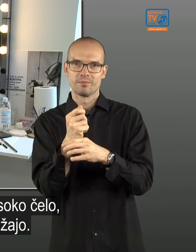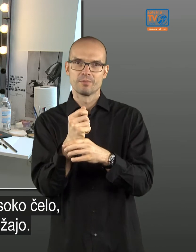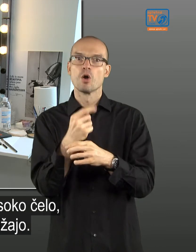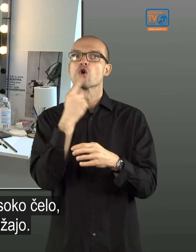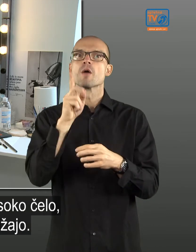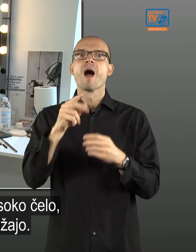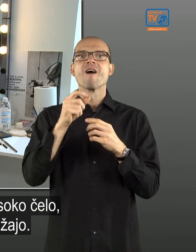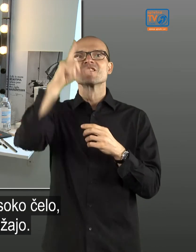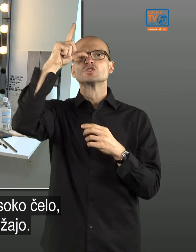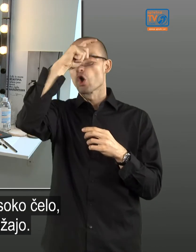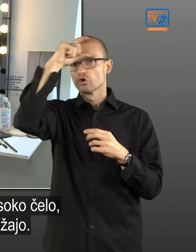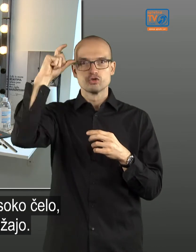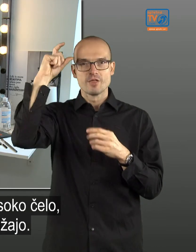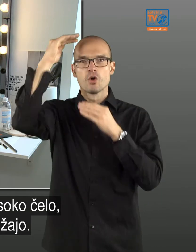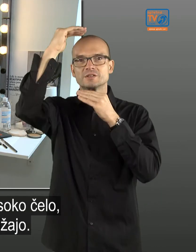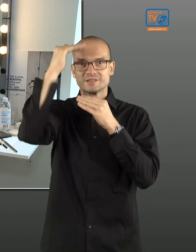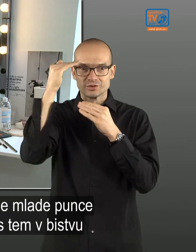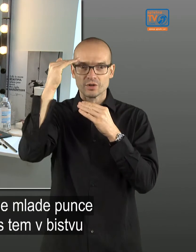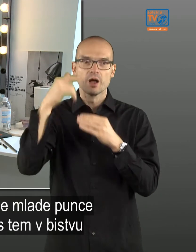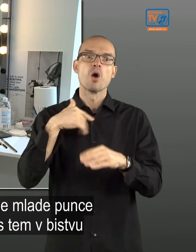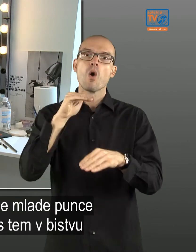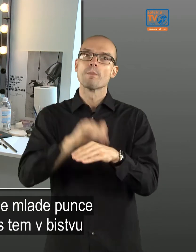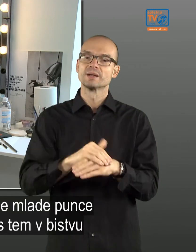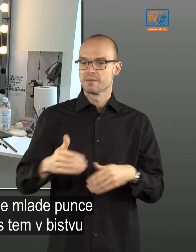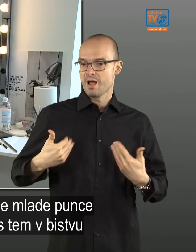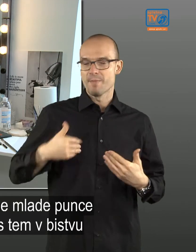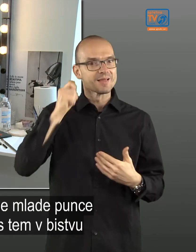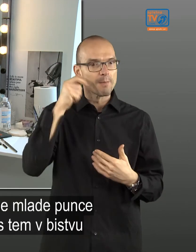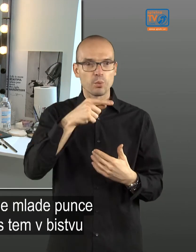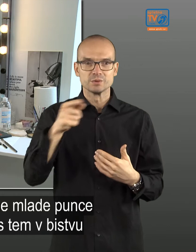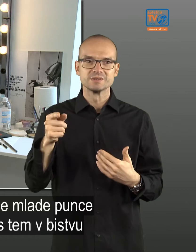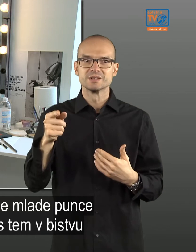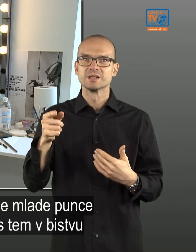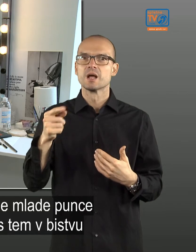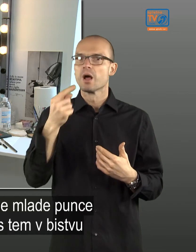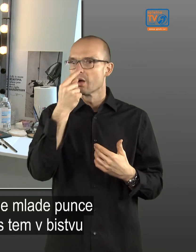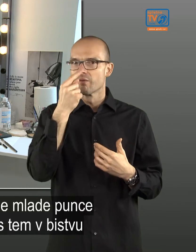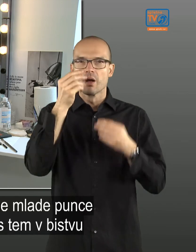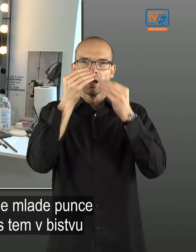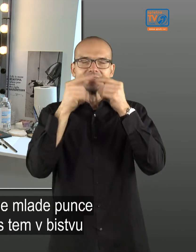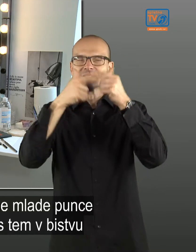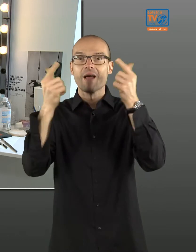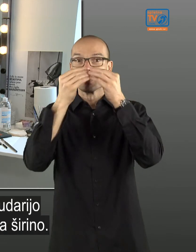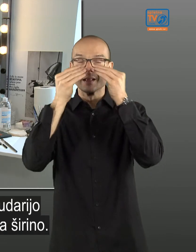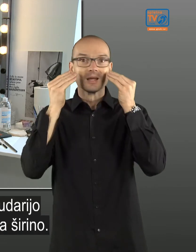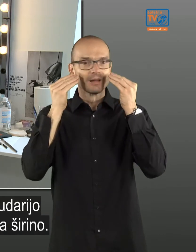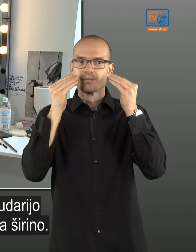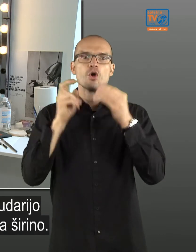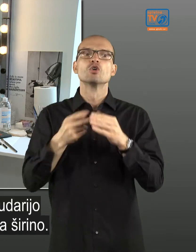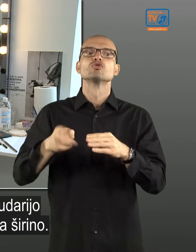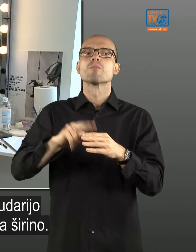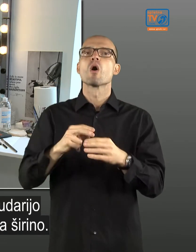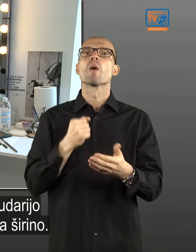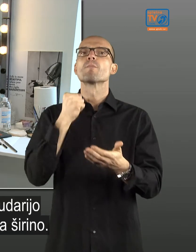visoko čelo, mogoče malo znižajo, ker opažam, kakšne mlade punce si, ne vem, svetlijo konice nosu in s tem v bistvu samo še bolj